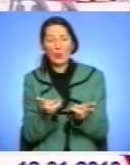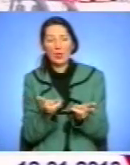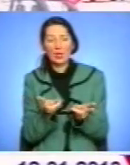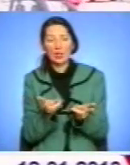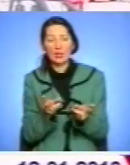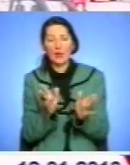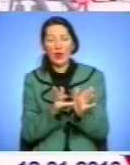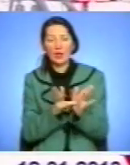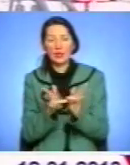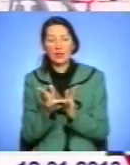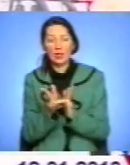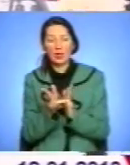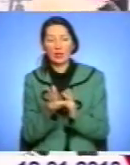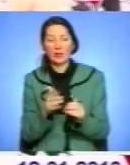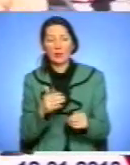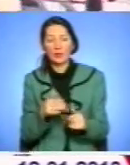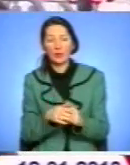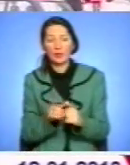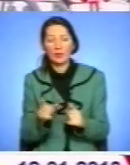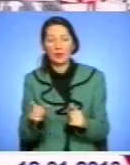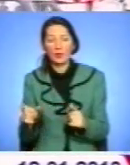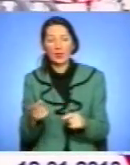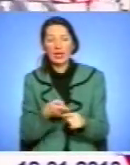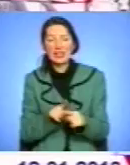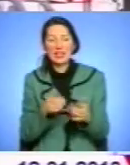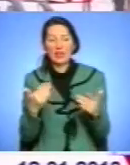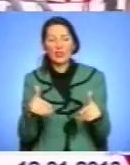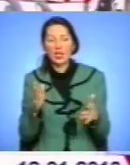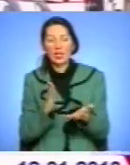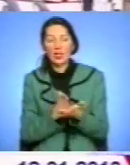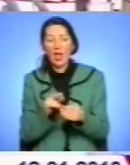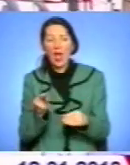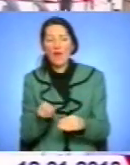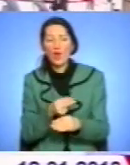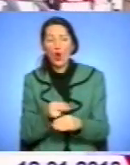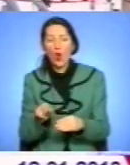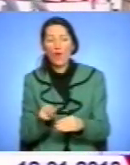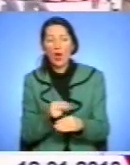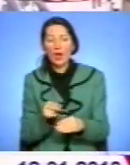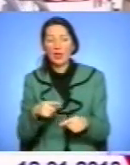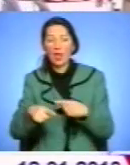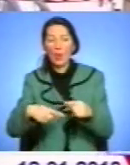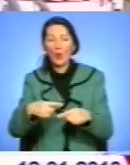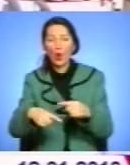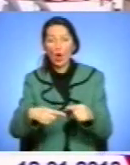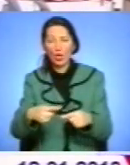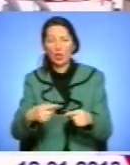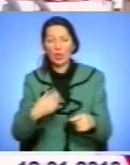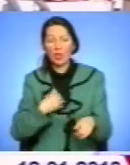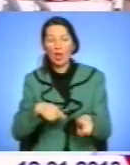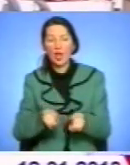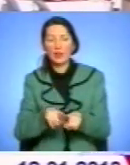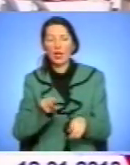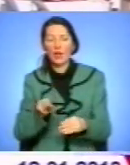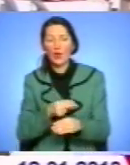в християн наших. Це вже йде виховання з поколінь покоління, і я так вихований,